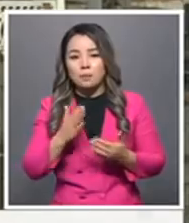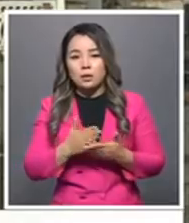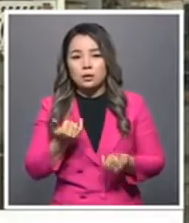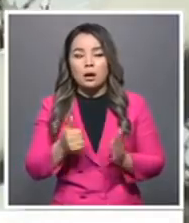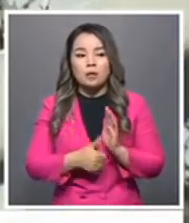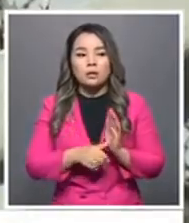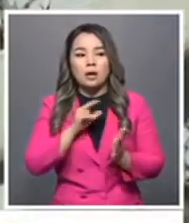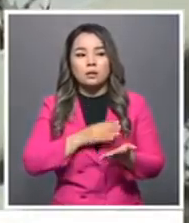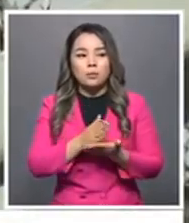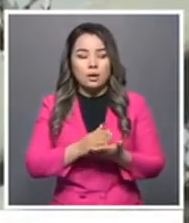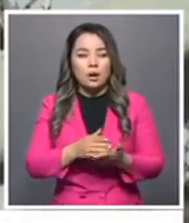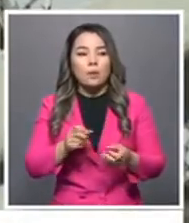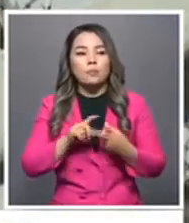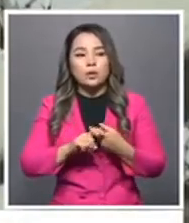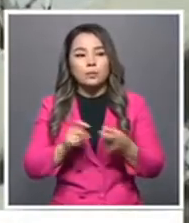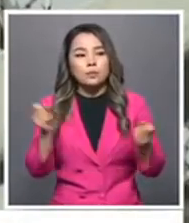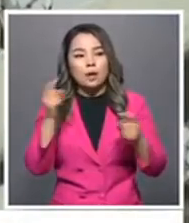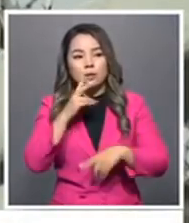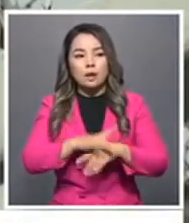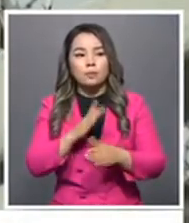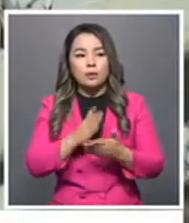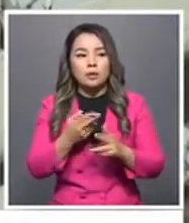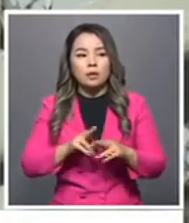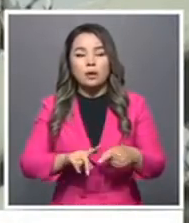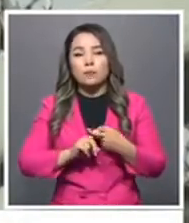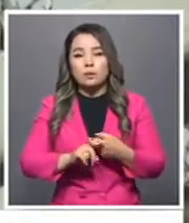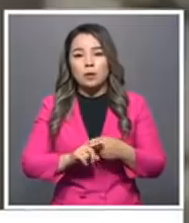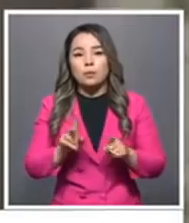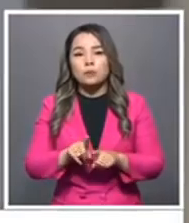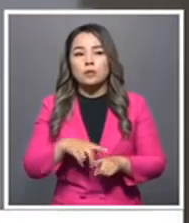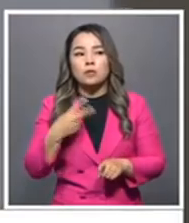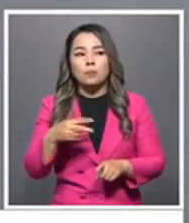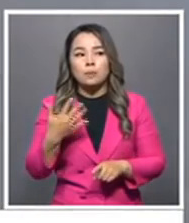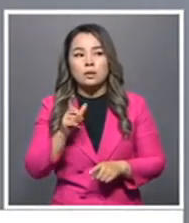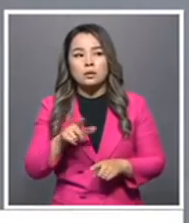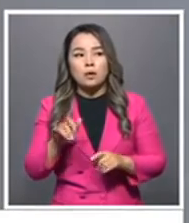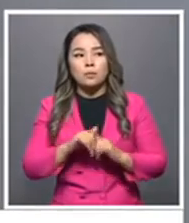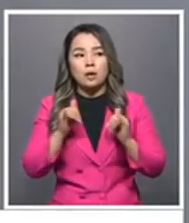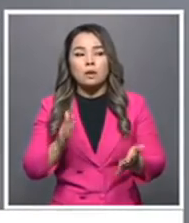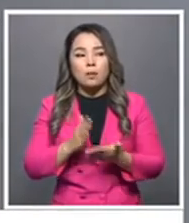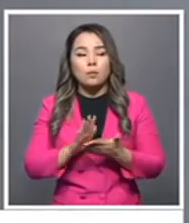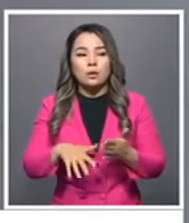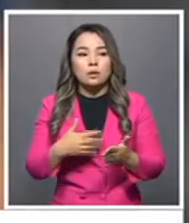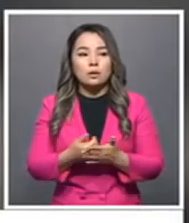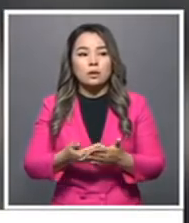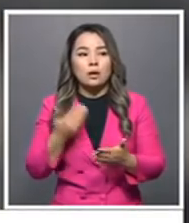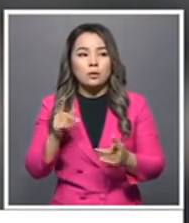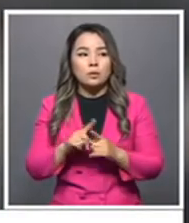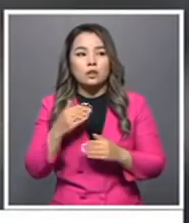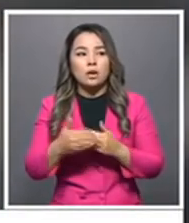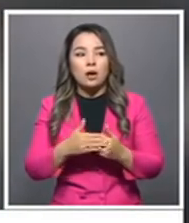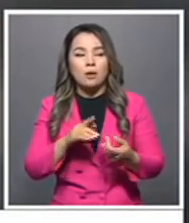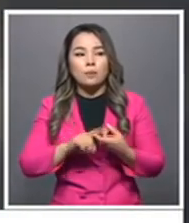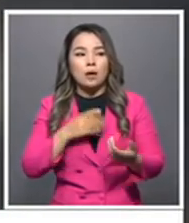қызметкерінің бойына вирус табылды. Осылайша дертті жұқтырғандар саны 2 күнде 25 адамға жетті. Барлығы да бұған дейін ауырғандармен жақын